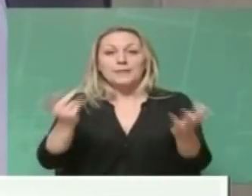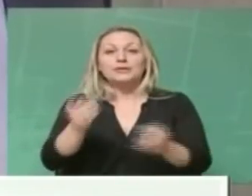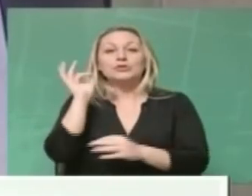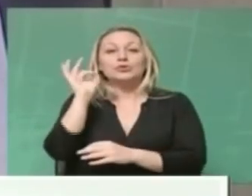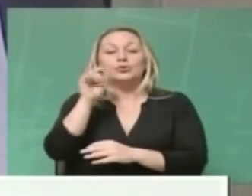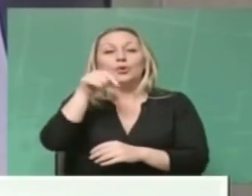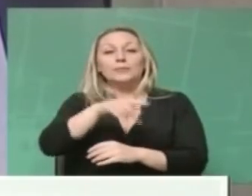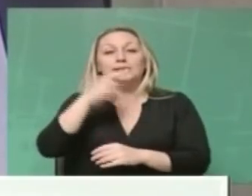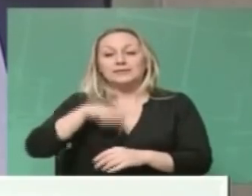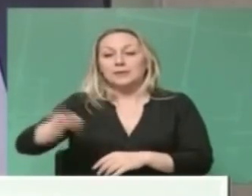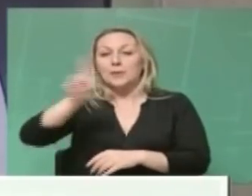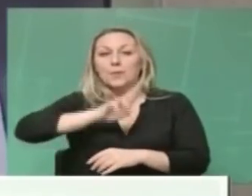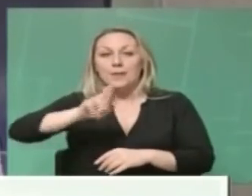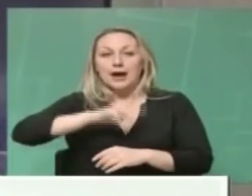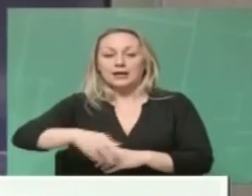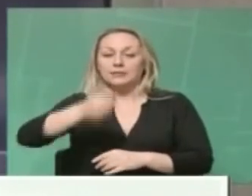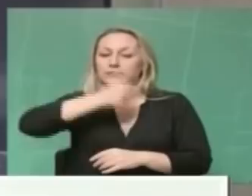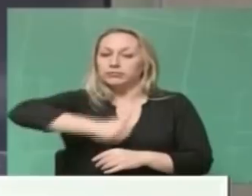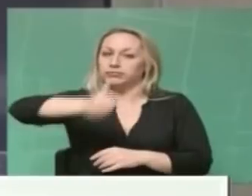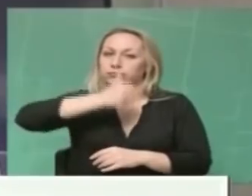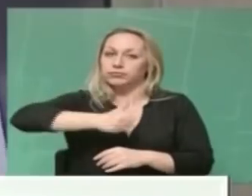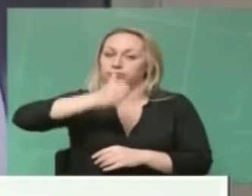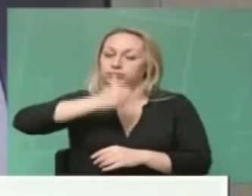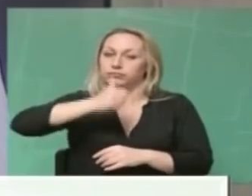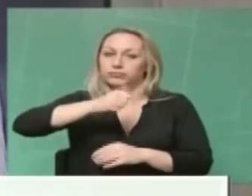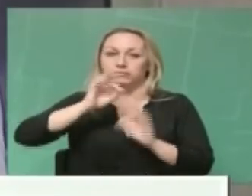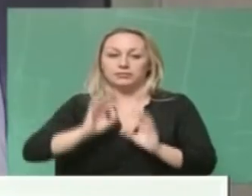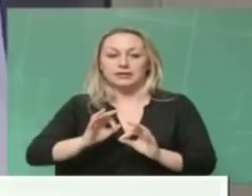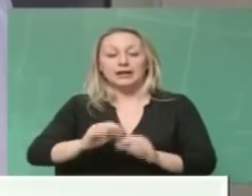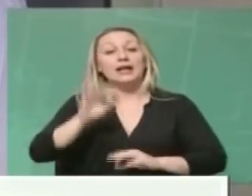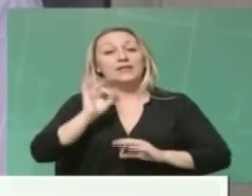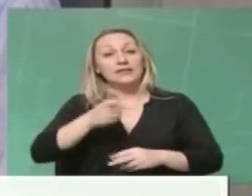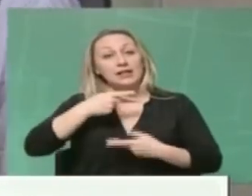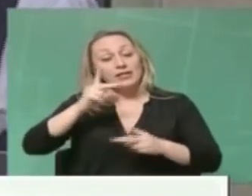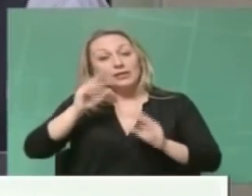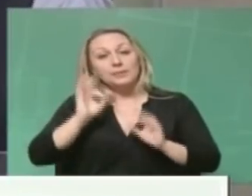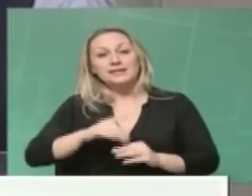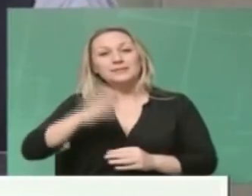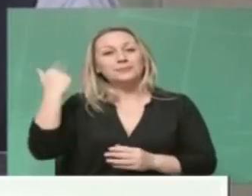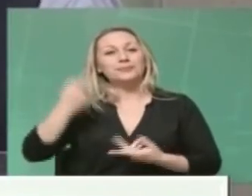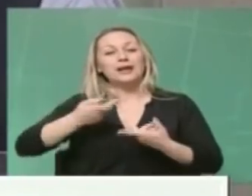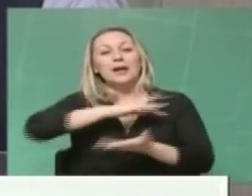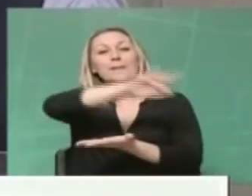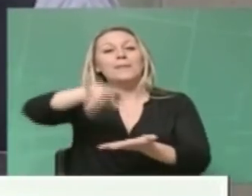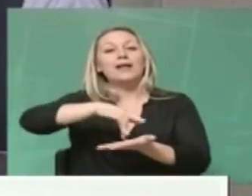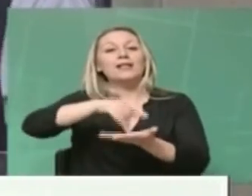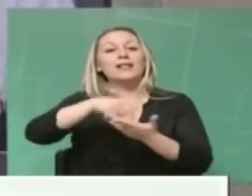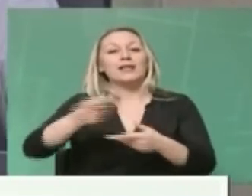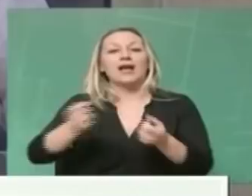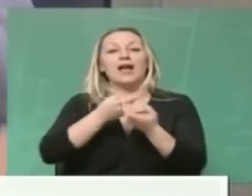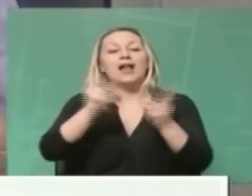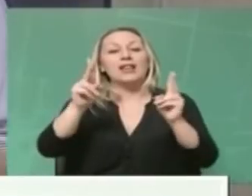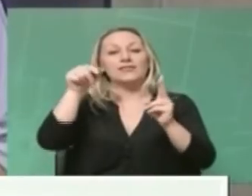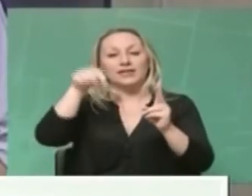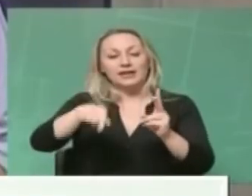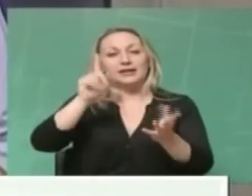ανακουφιστεί ένα ζήτημα. Δικαίως λέμε εμείς η πλατεία Ελευθερία αποκαθίσταται ως πλατεία, αλλά υπάρχει και ένα πραγματικό θέμα τέτοιο, το